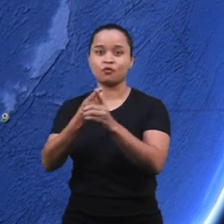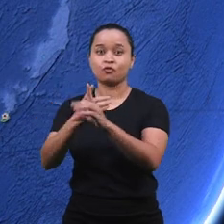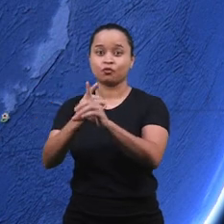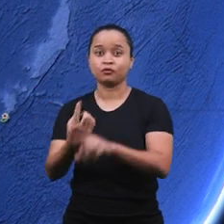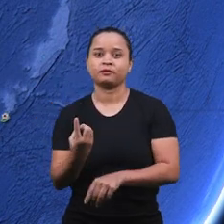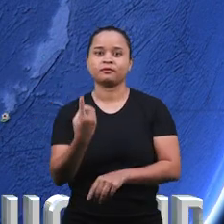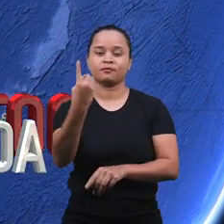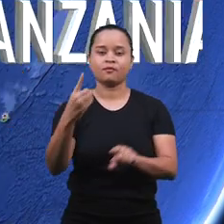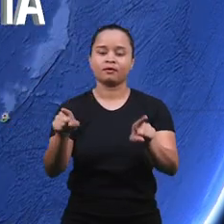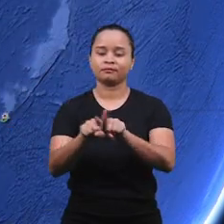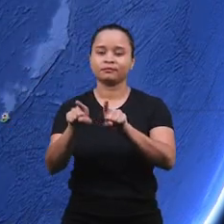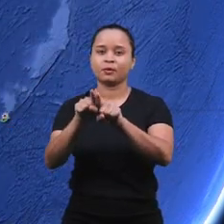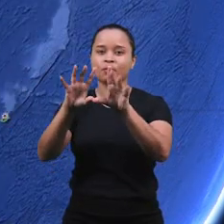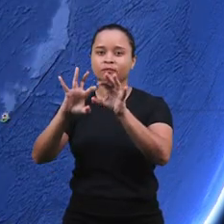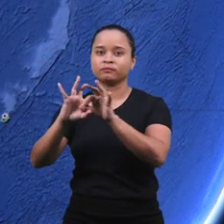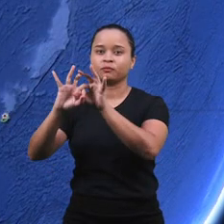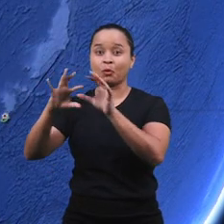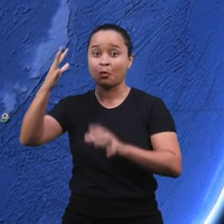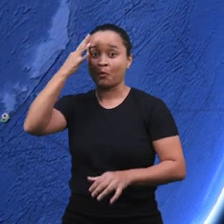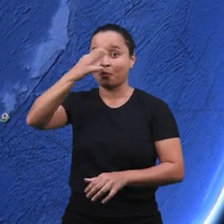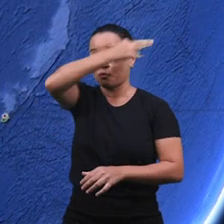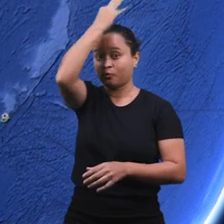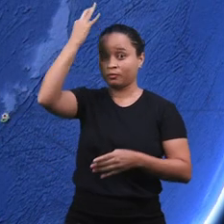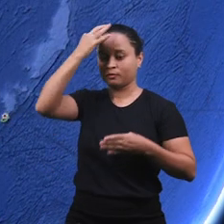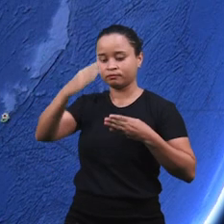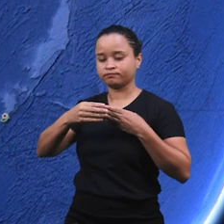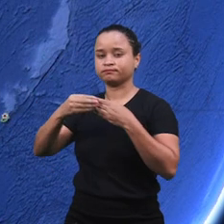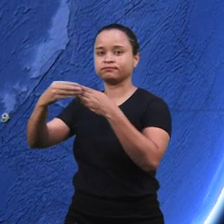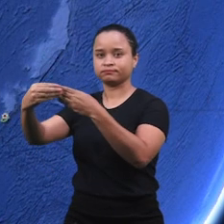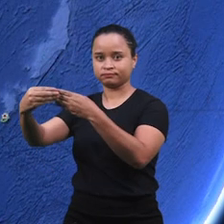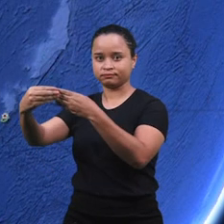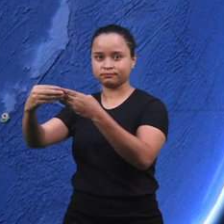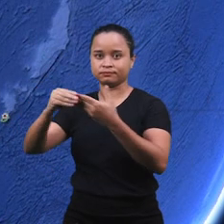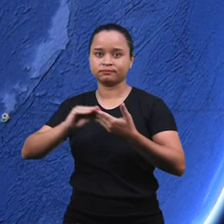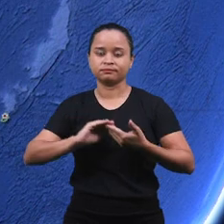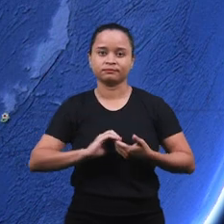du Saint-Esprit de Dieu et unies par la parole vivante.